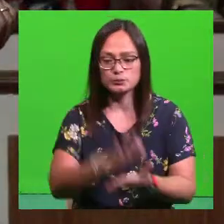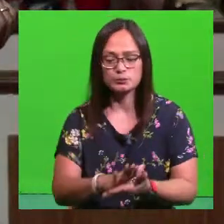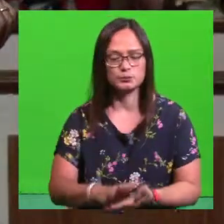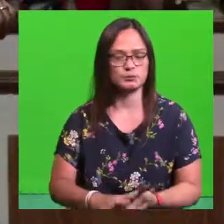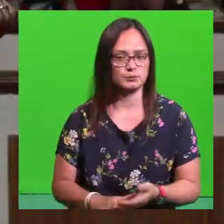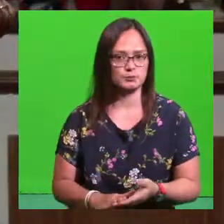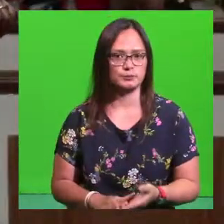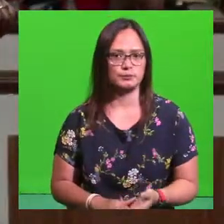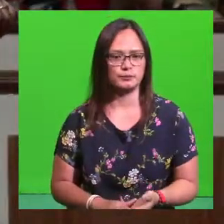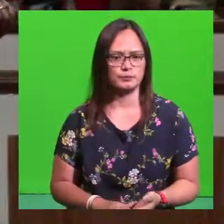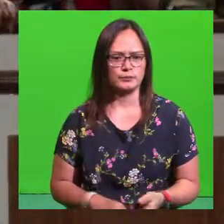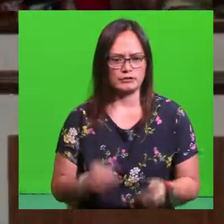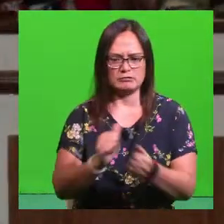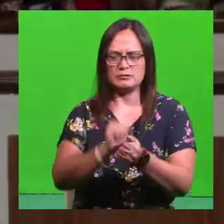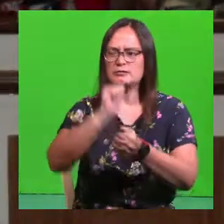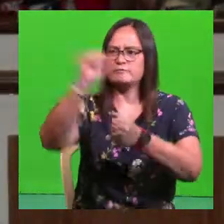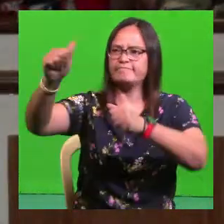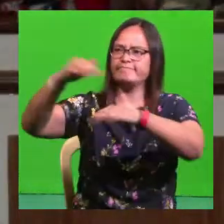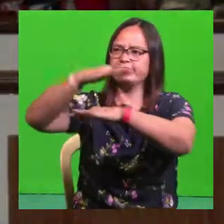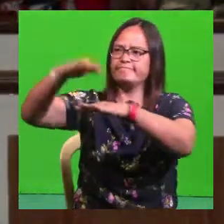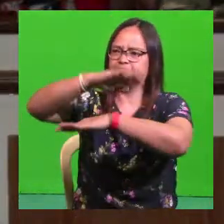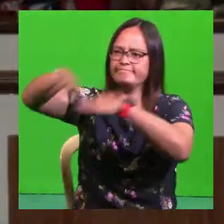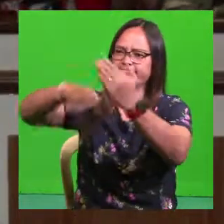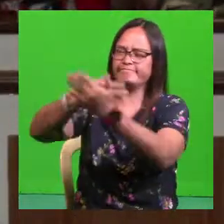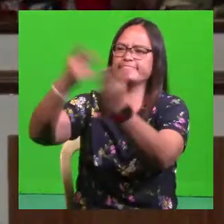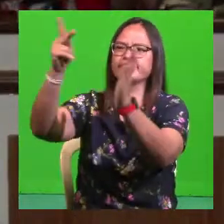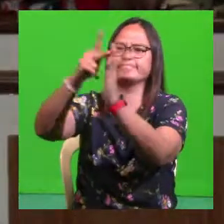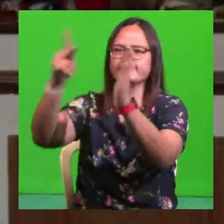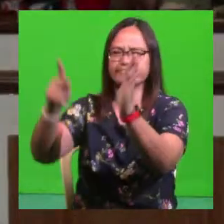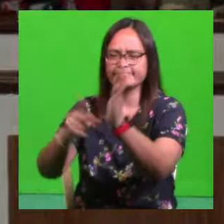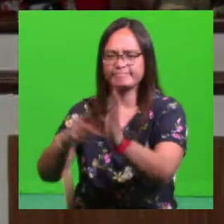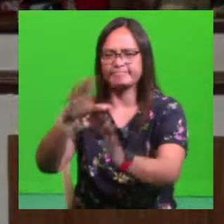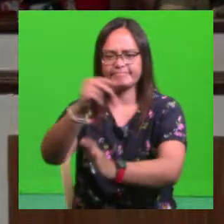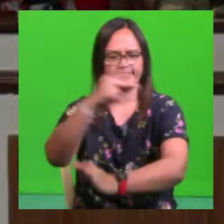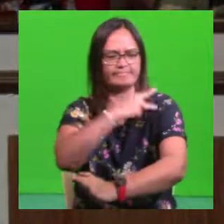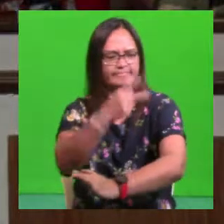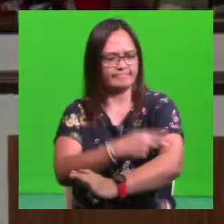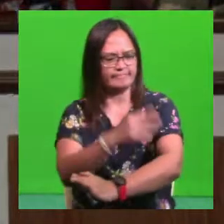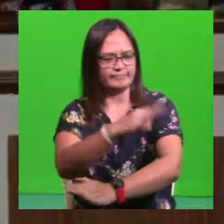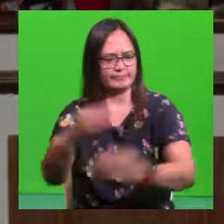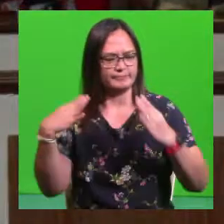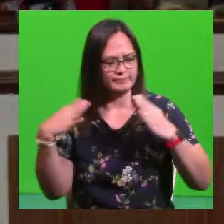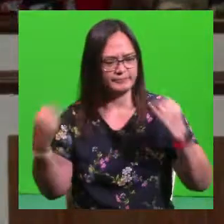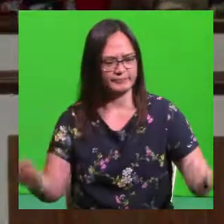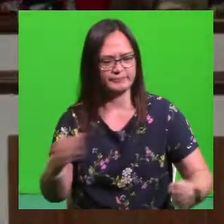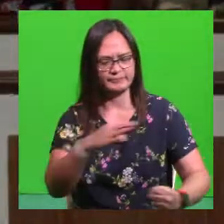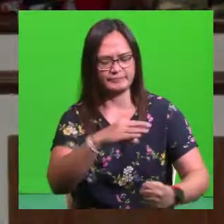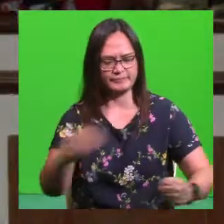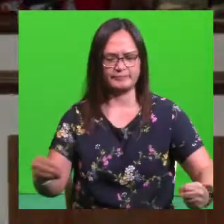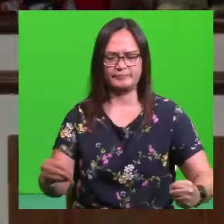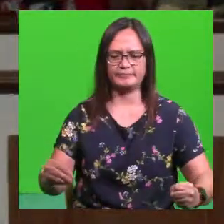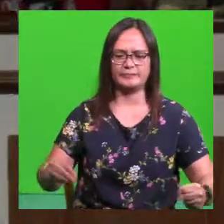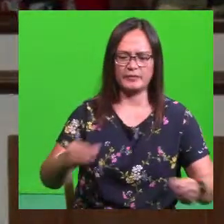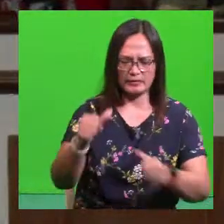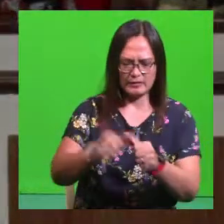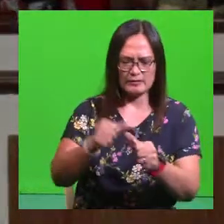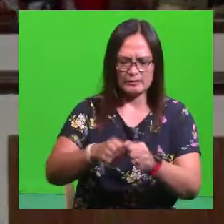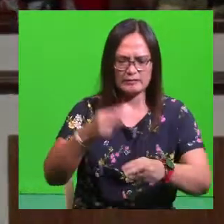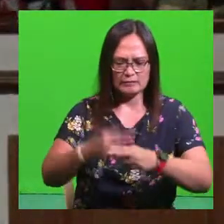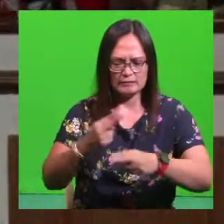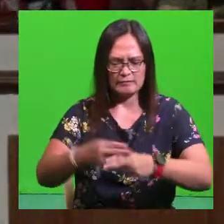all principality and power and might and dominion and every name that is